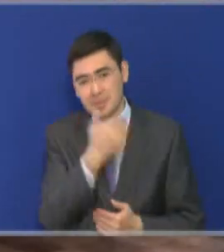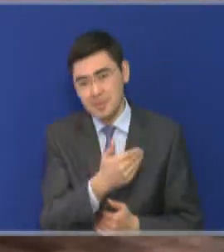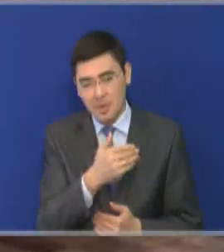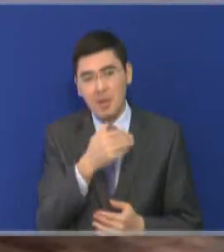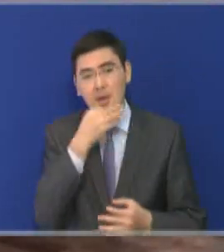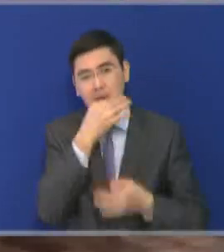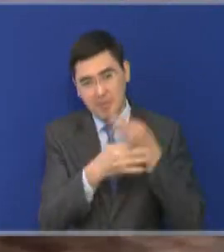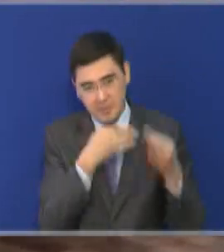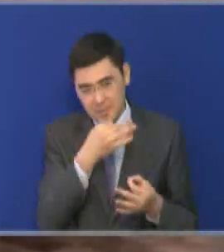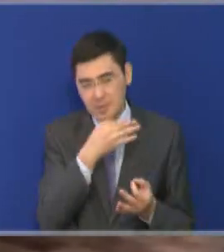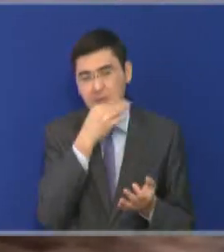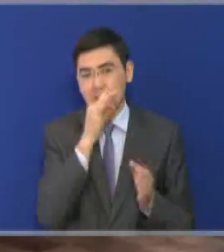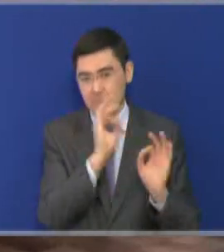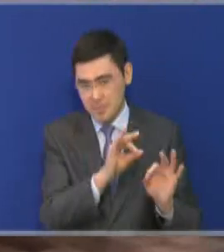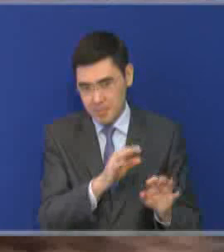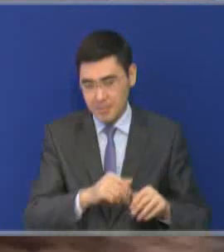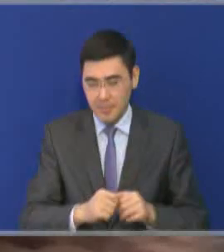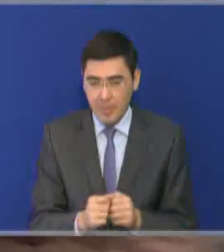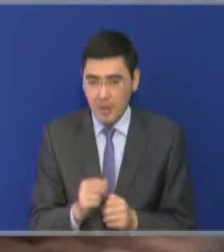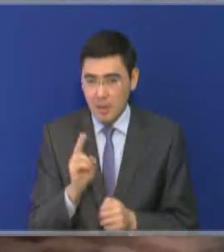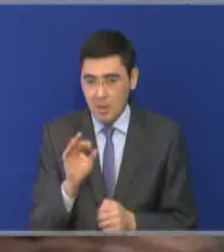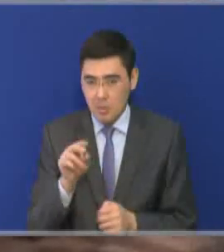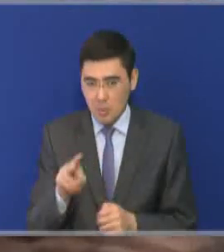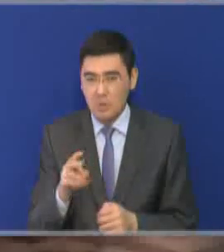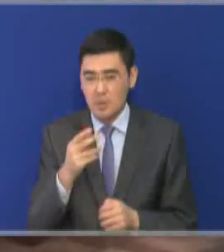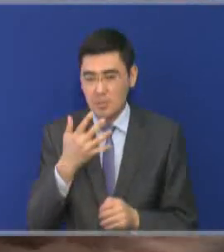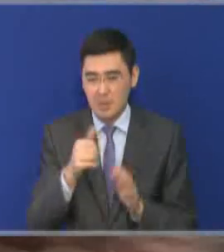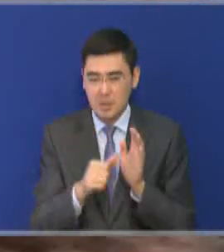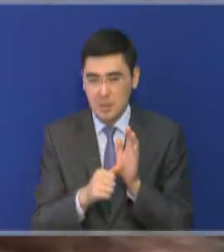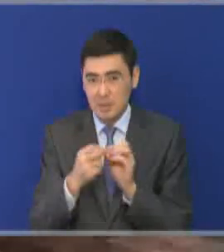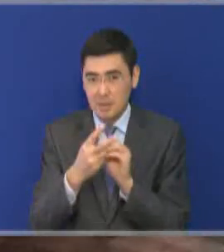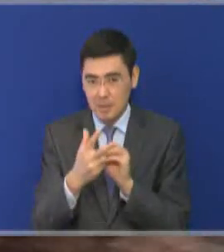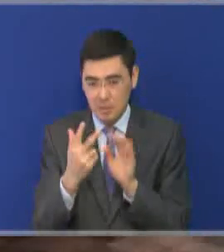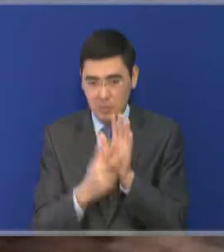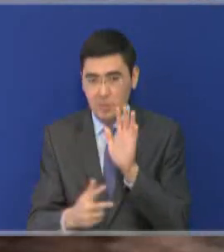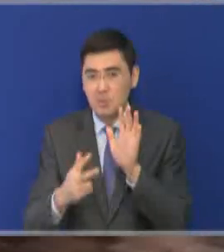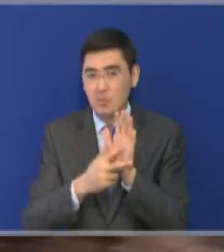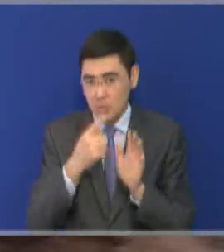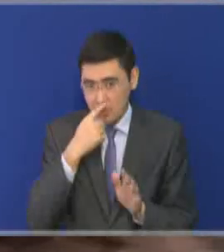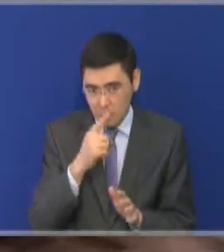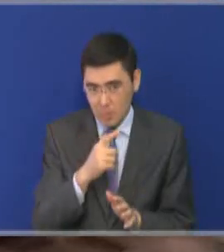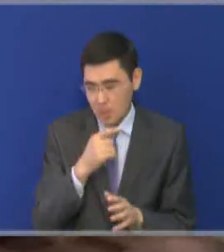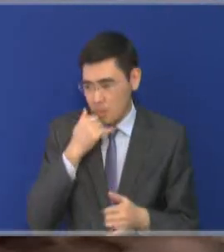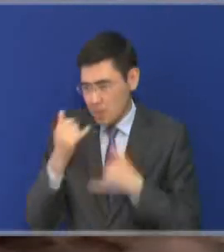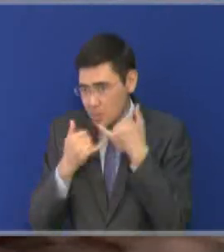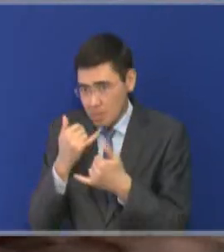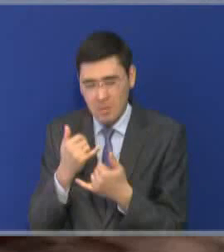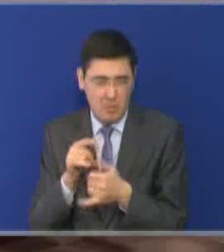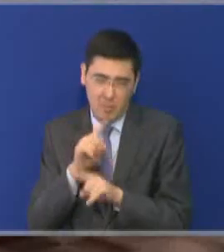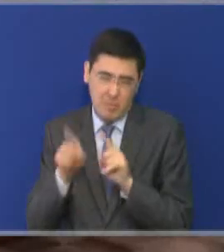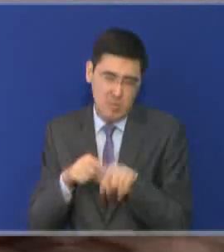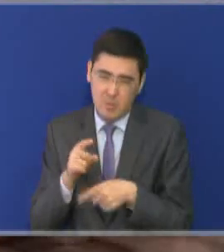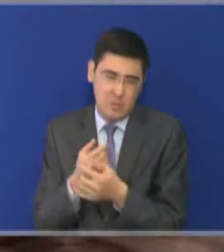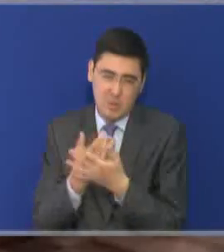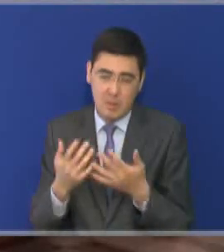По поручению городского акимата действует колл-центр 56 13 88. До настоящего времени поступали различные вопросы. В